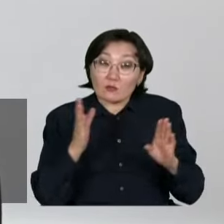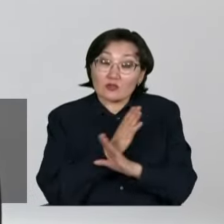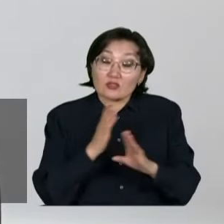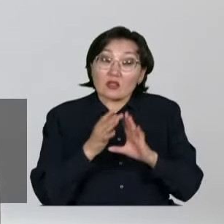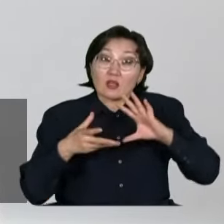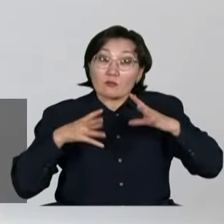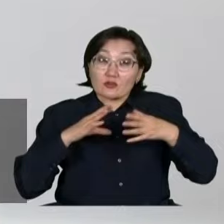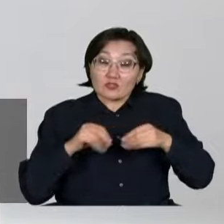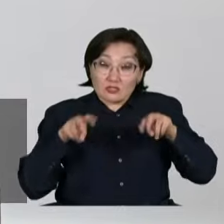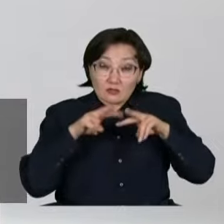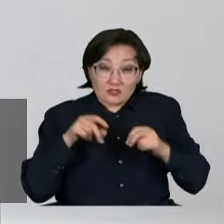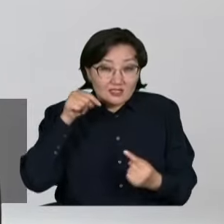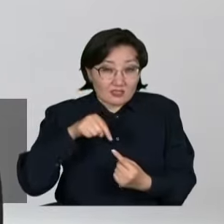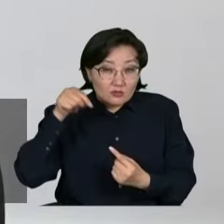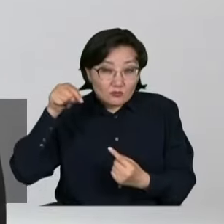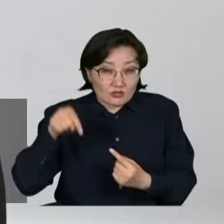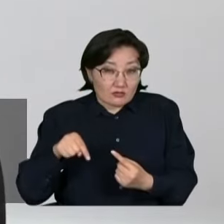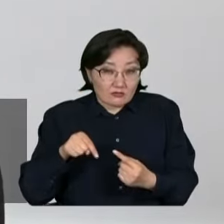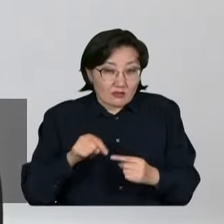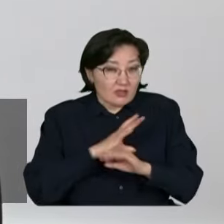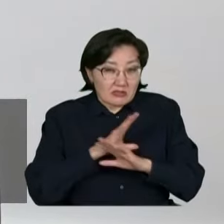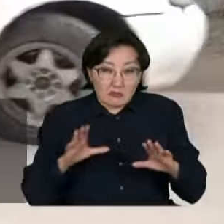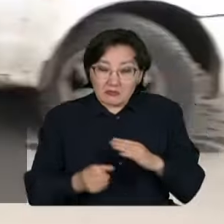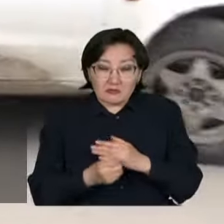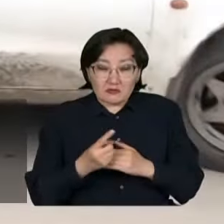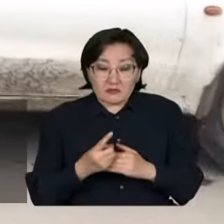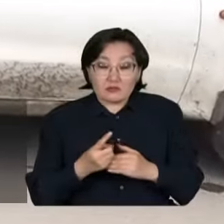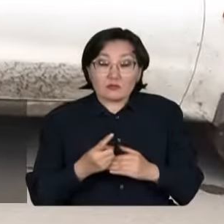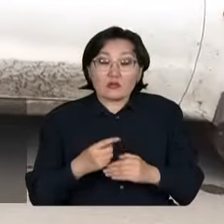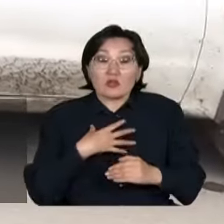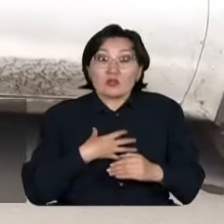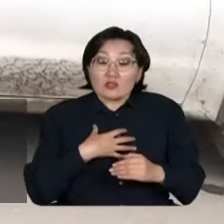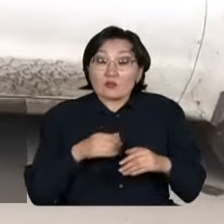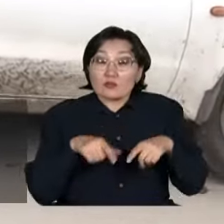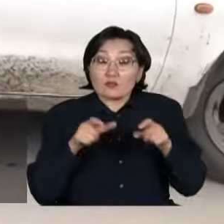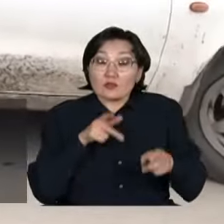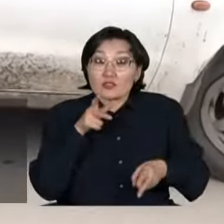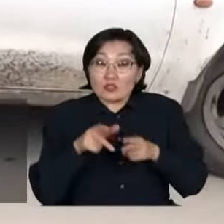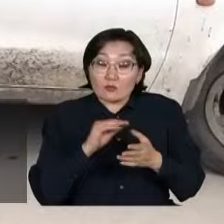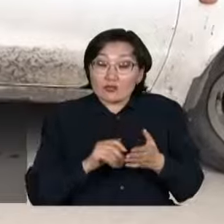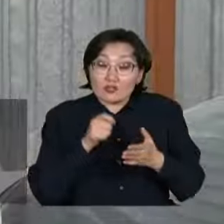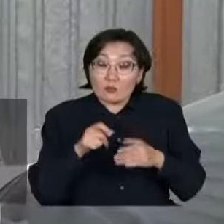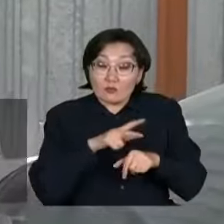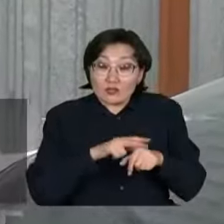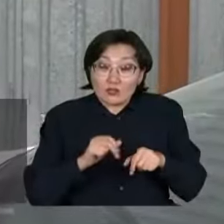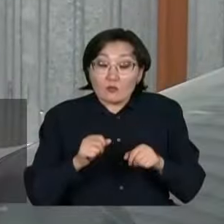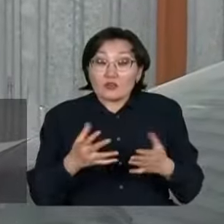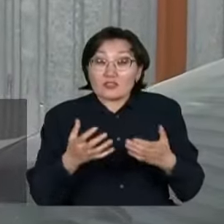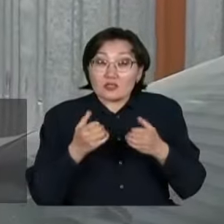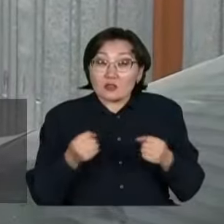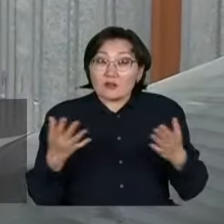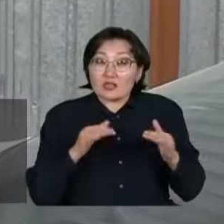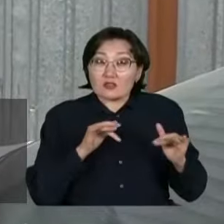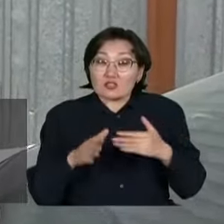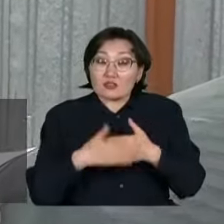лабораторных исследований несоответствие не было выявлено. В отчаянии люди написали заявление в полицию, чтобы чиновники приняли хоть